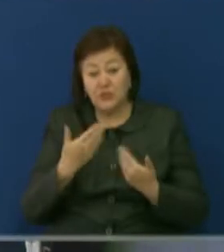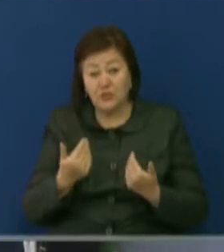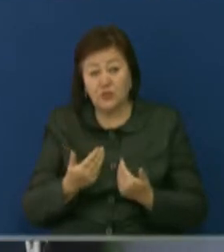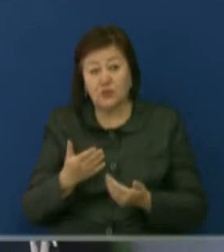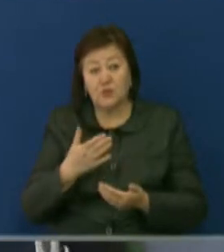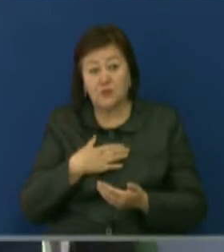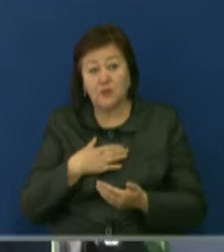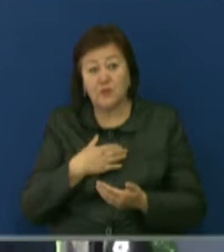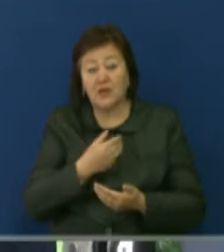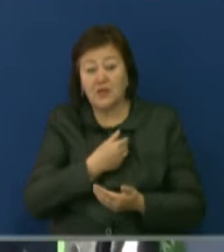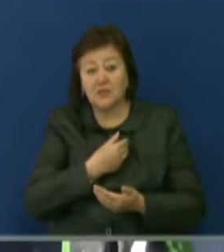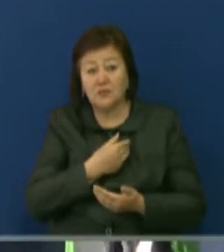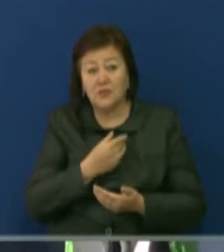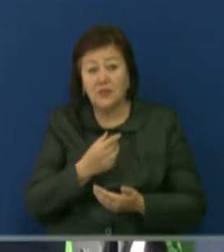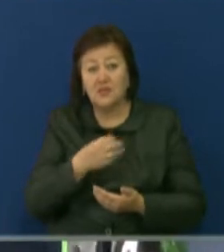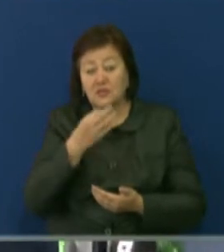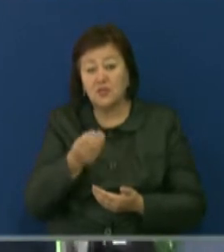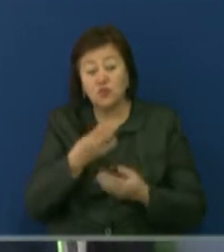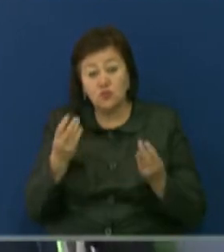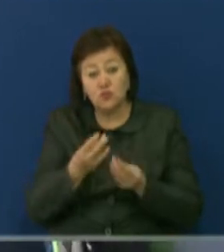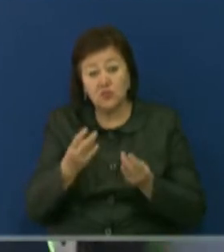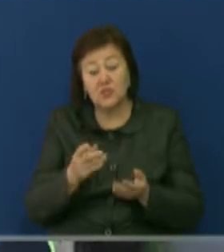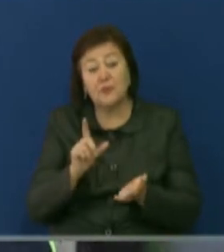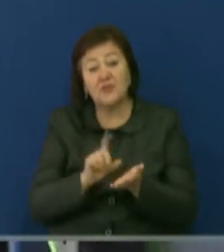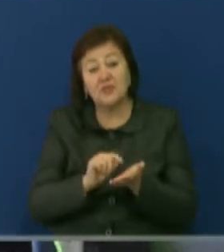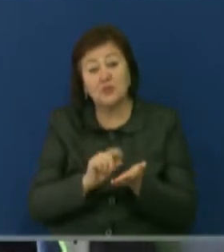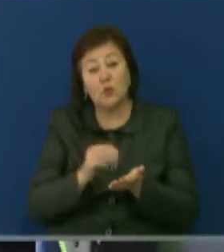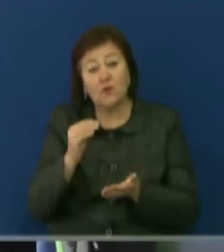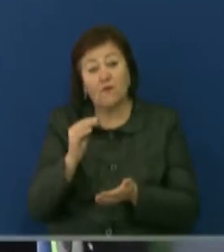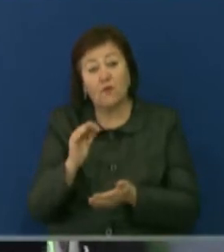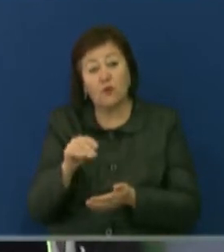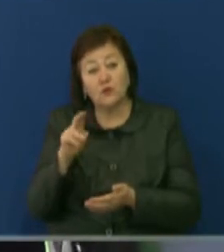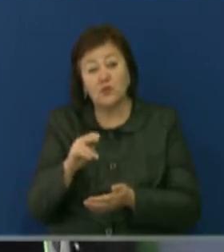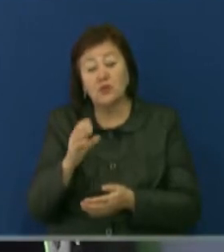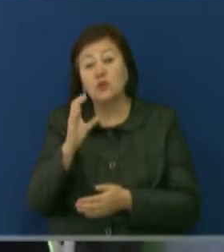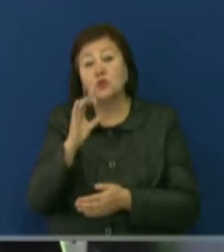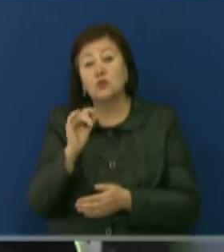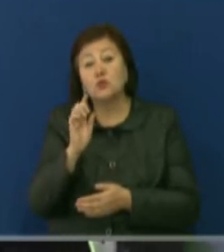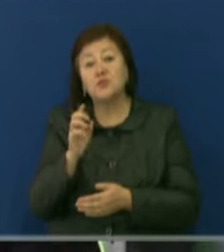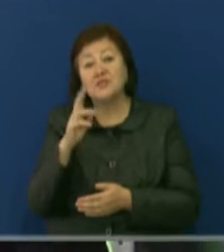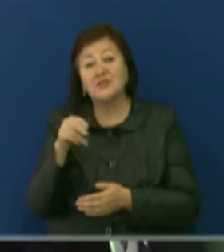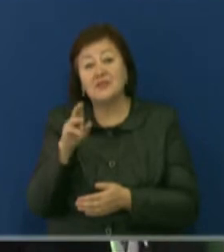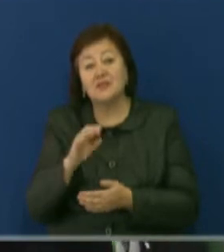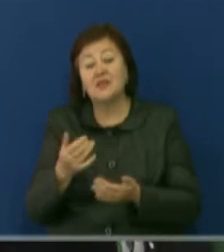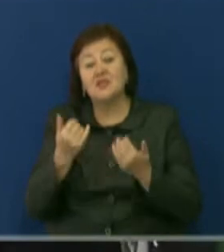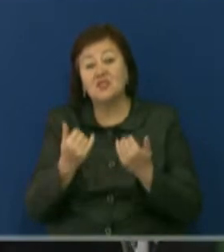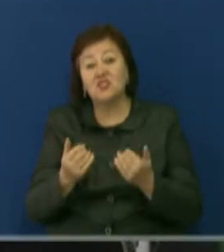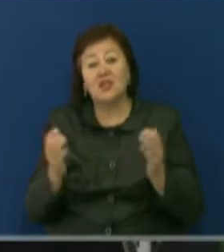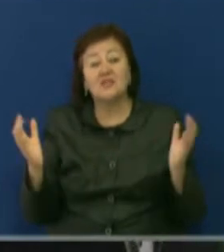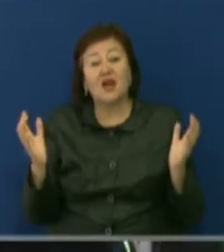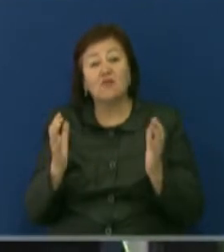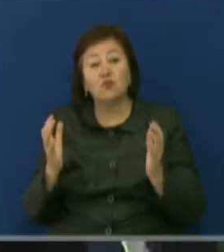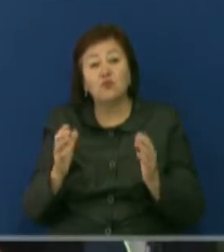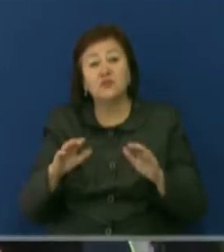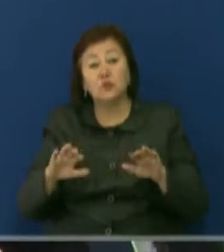Біздің требовать етіп отырғанымыз қазір бірінші пенсионный фонд, екінші субсидия. Машиналарының қазір шашылады скоро.